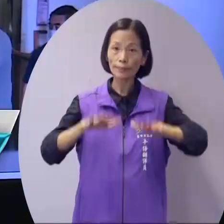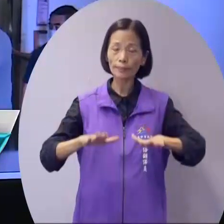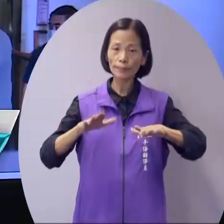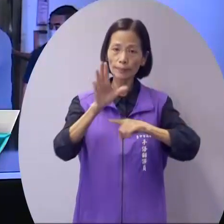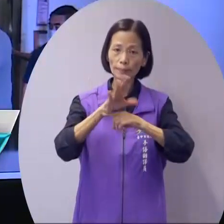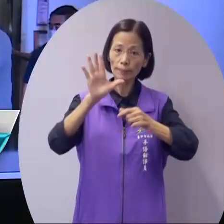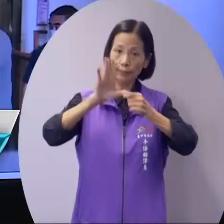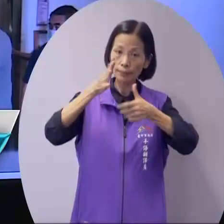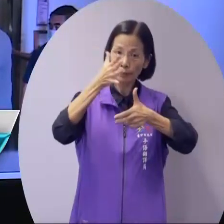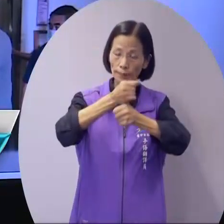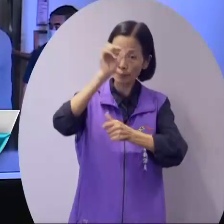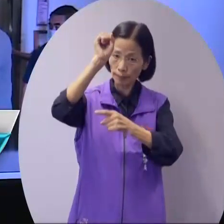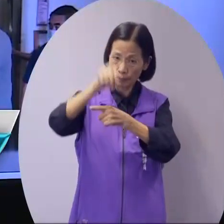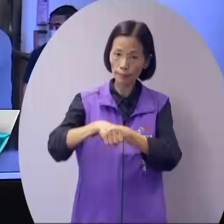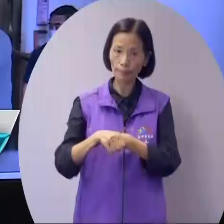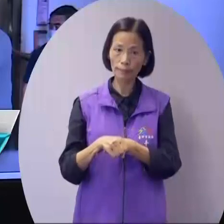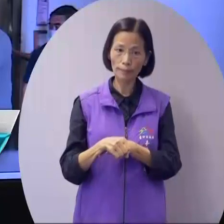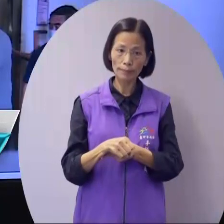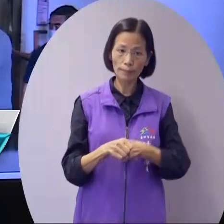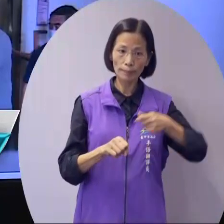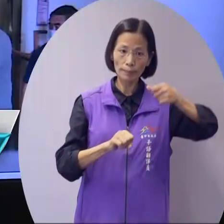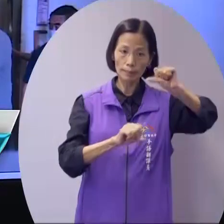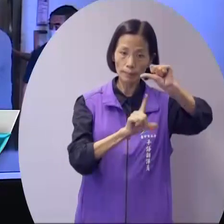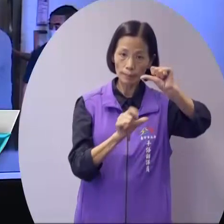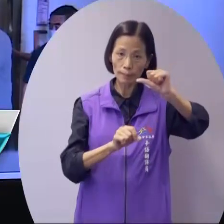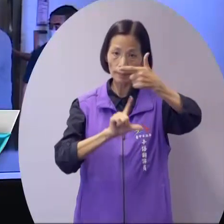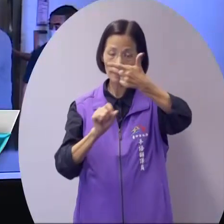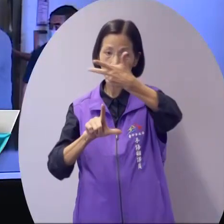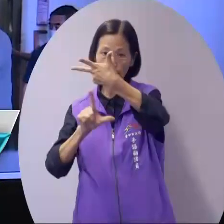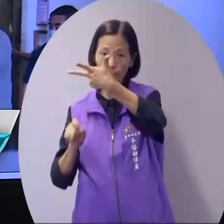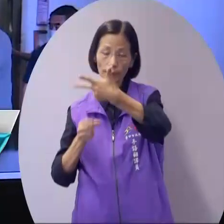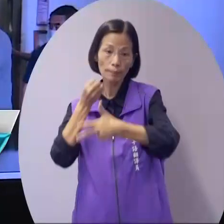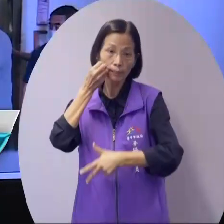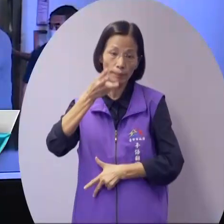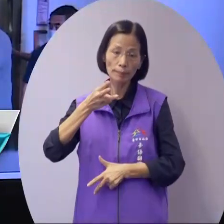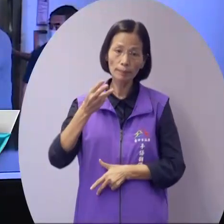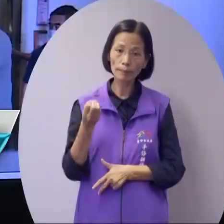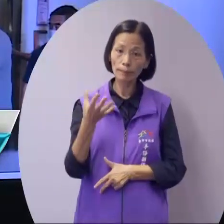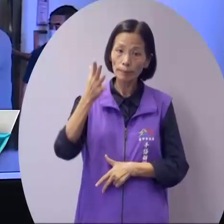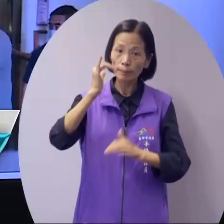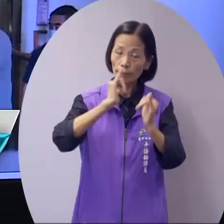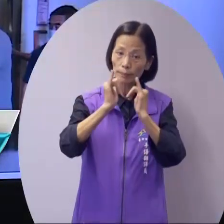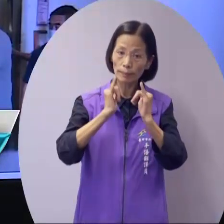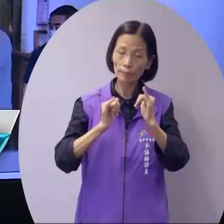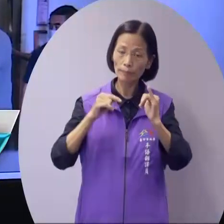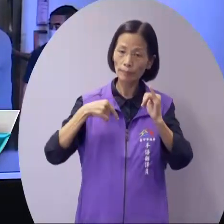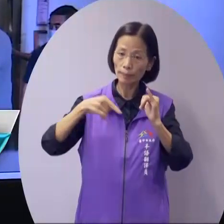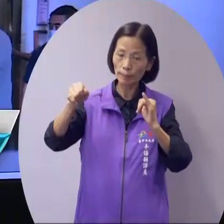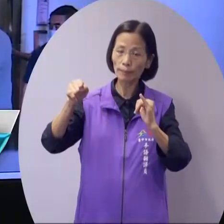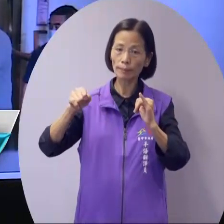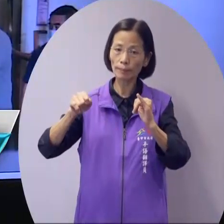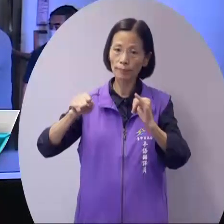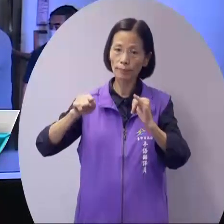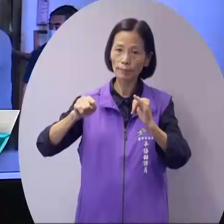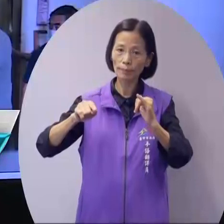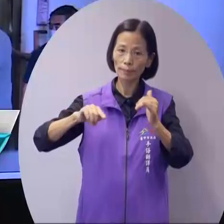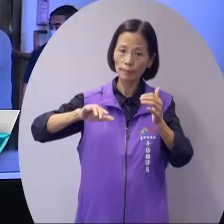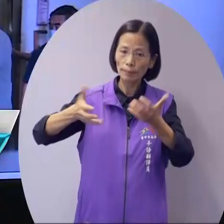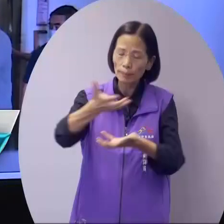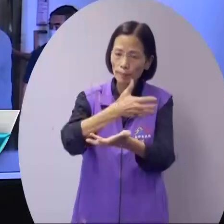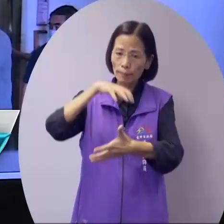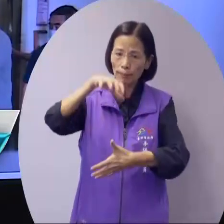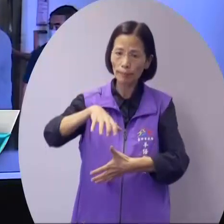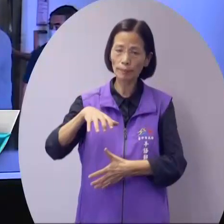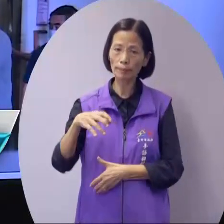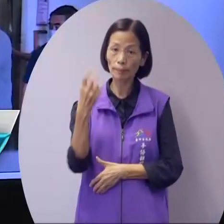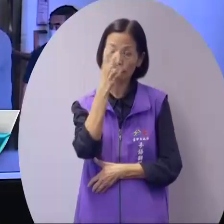农粮署已经同意5、6、7三个月，所有花农到台中批发市场交易的这些花卉呢，所有的